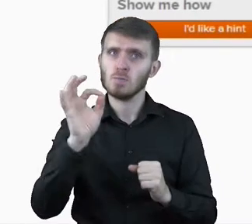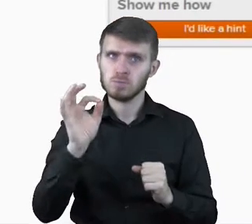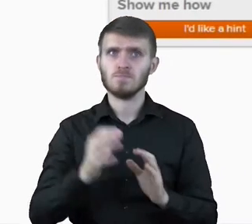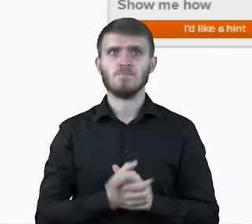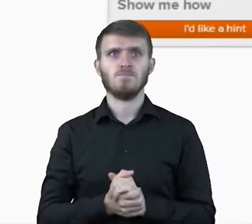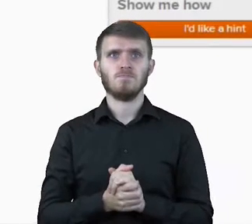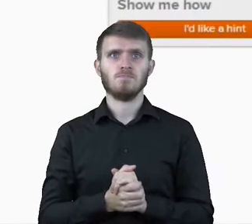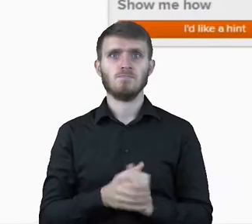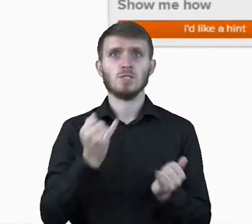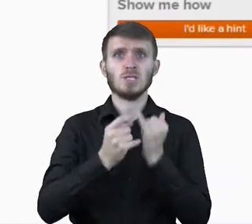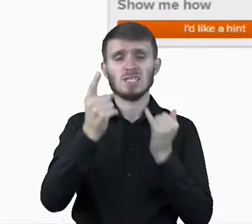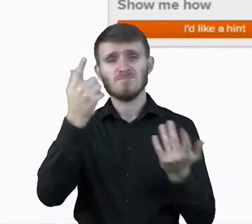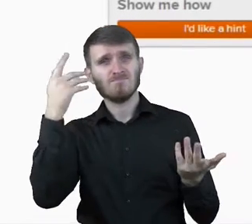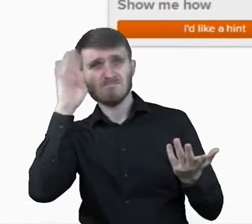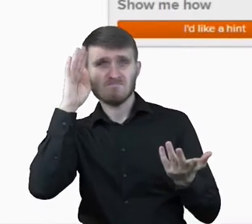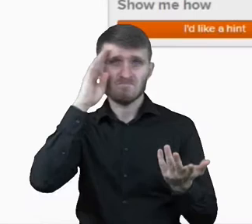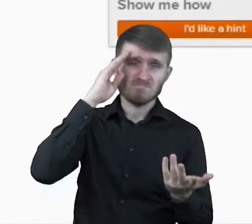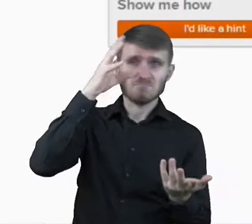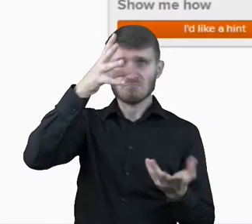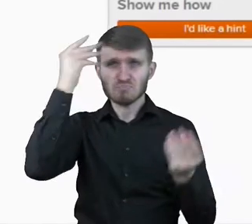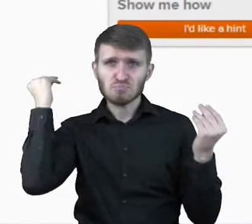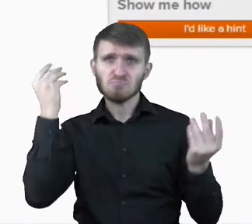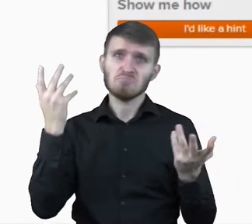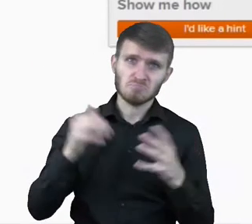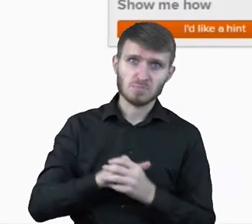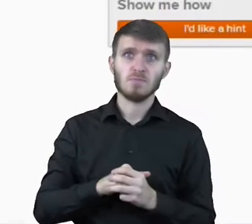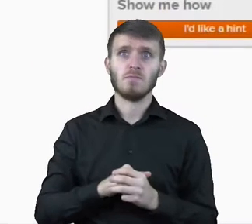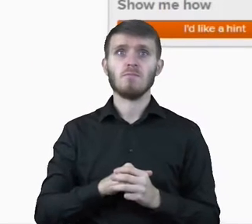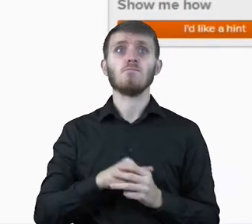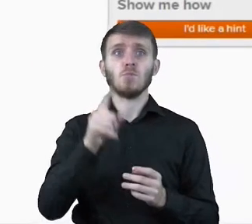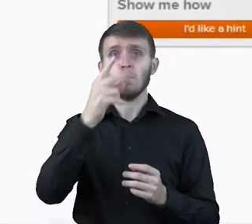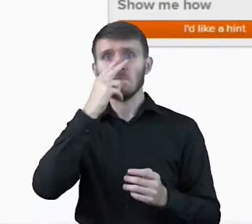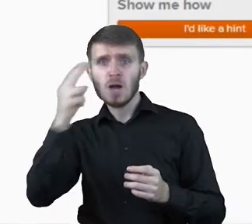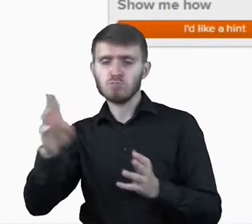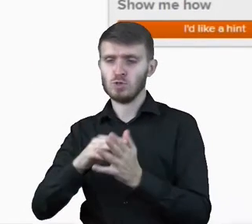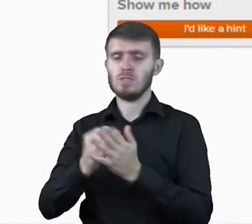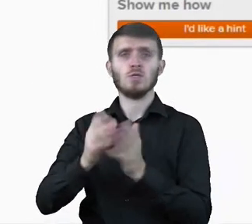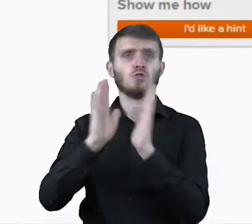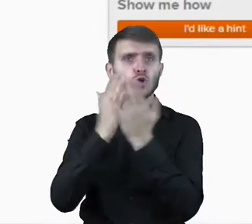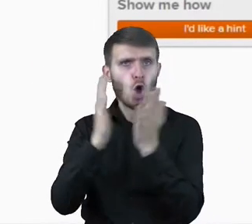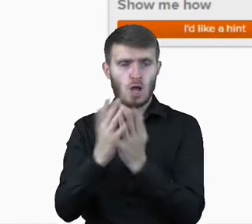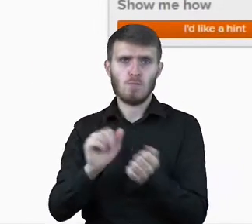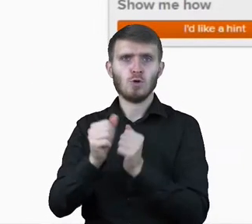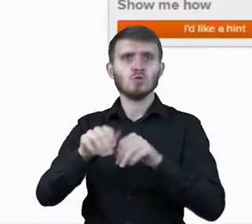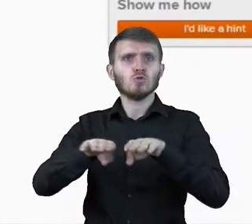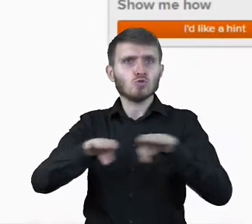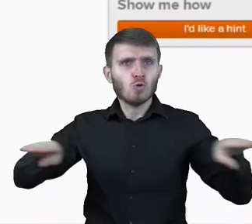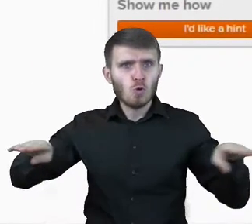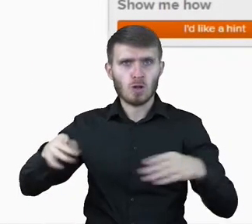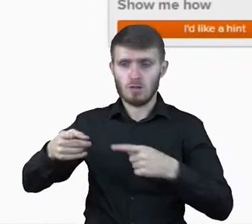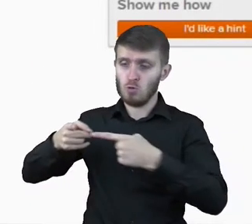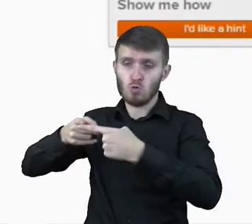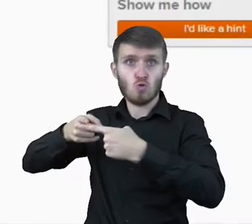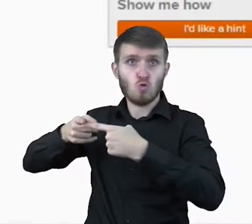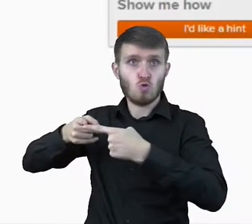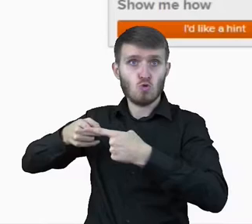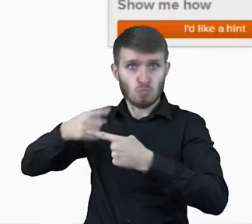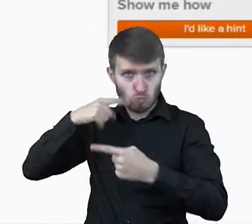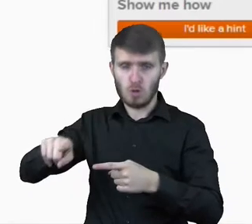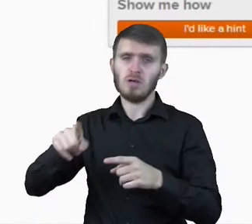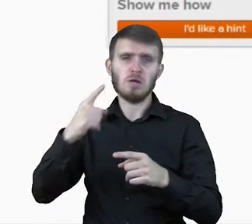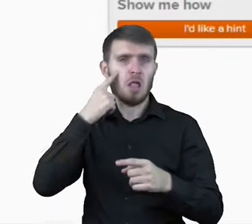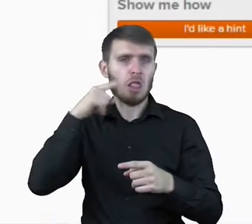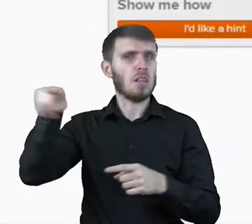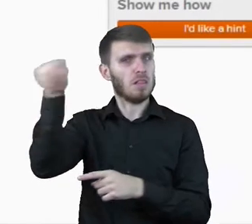masz problemy z zapamiętaniem, jak powinien wyglądać kąt prosty, to spójrz na róg książki albo stołu. Zazwyczaj te rogi mają